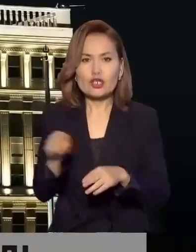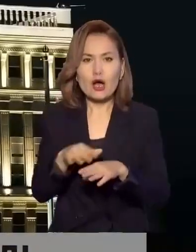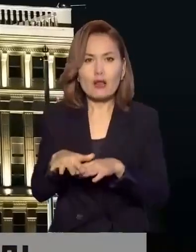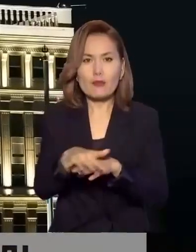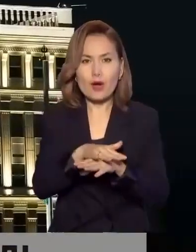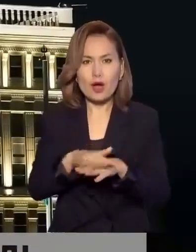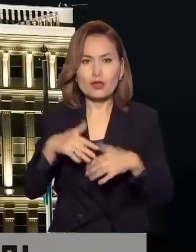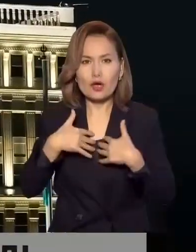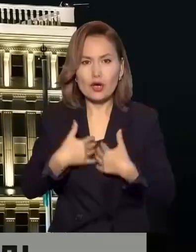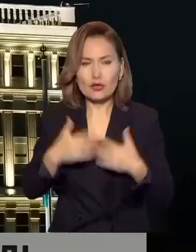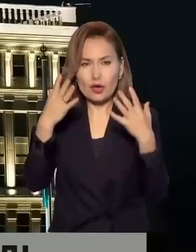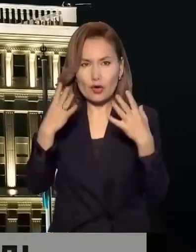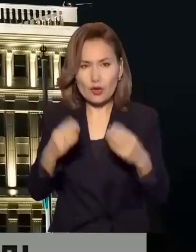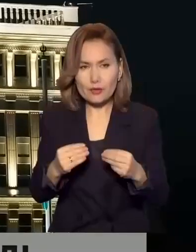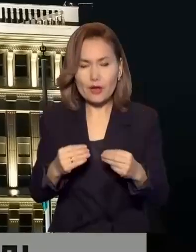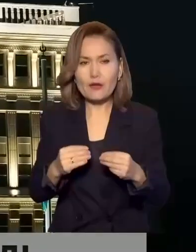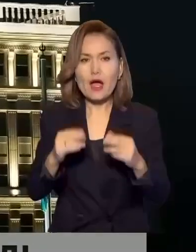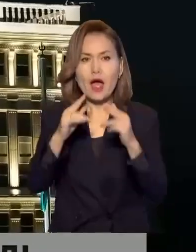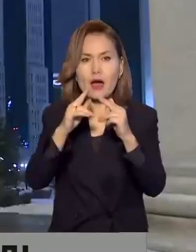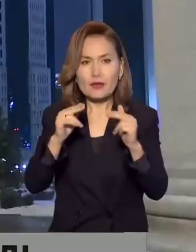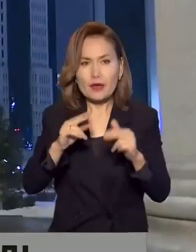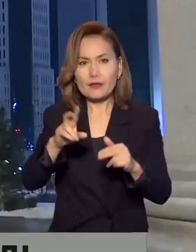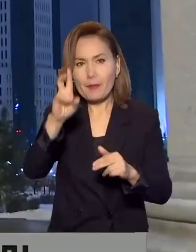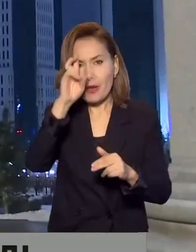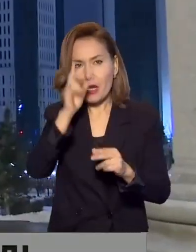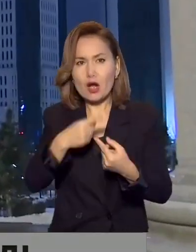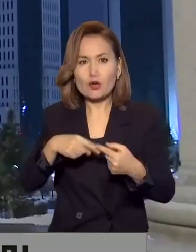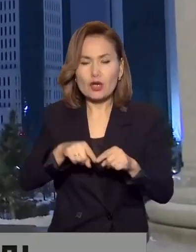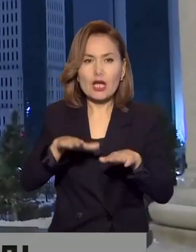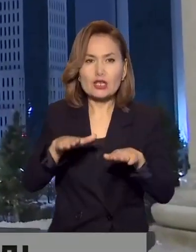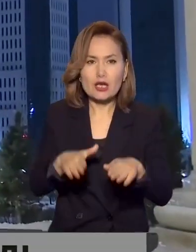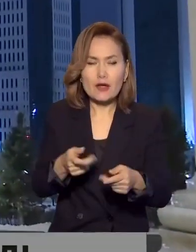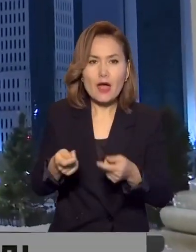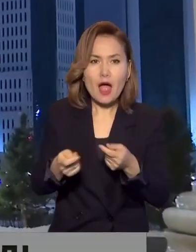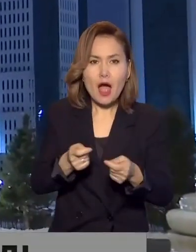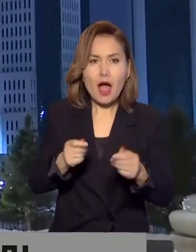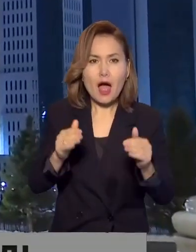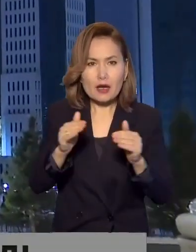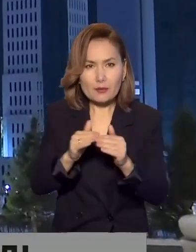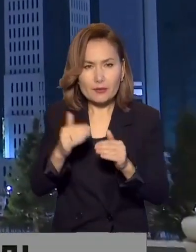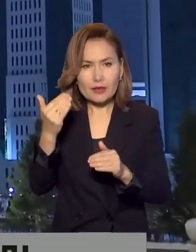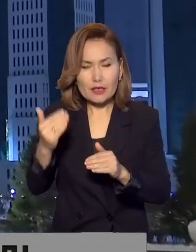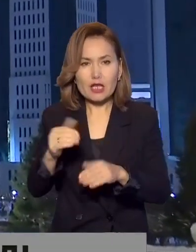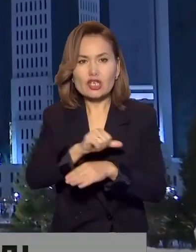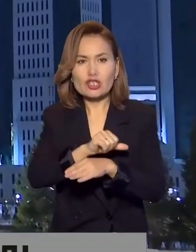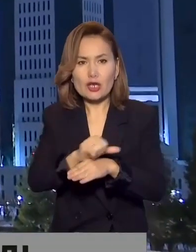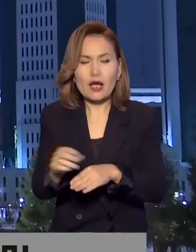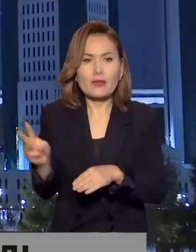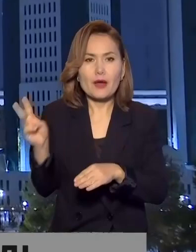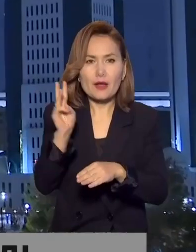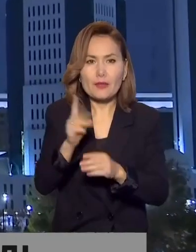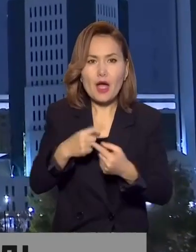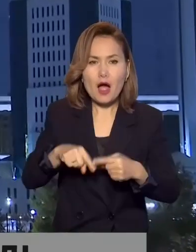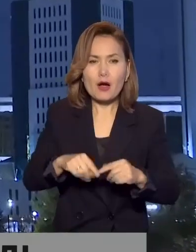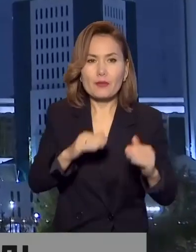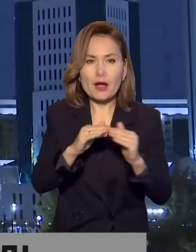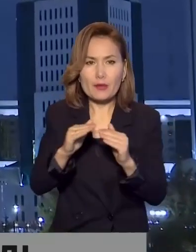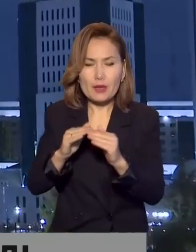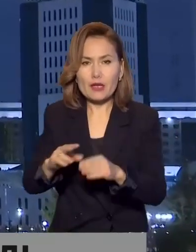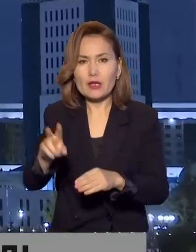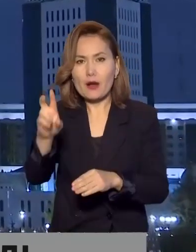күні алдымен Ақордада, мемлекеттік органдар мен жергілікті әкімдіктерде, сондай-ақ шекаралық дипломатиялық мекемелердің